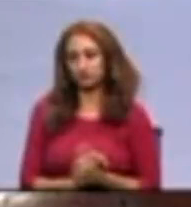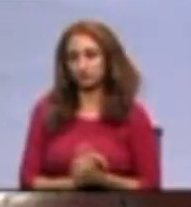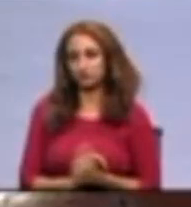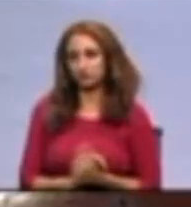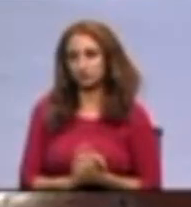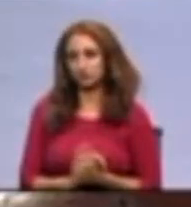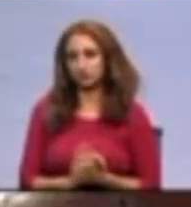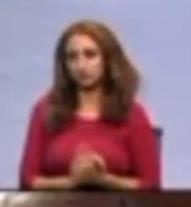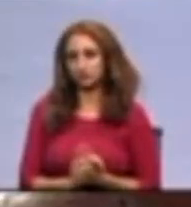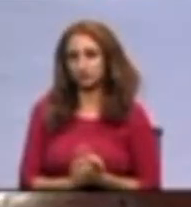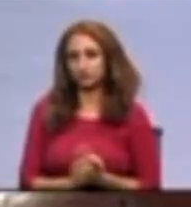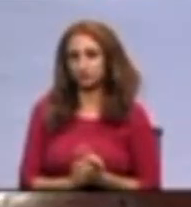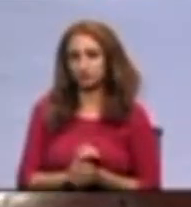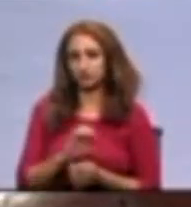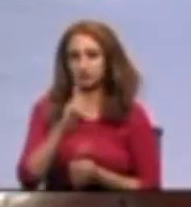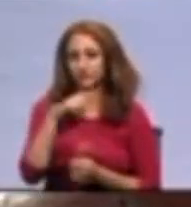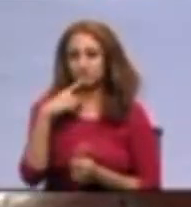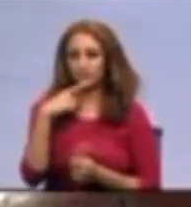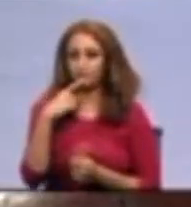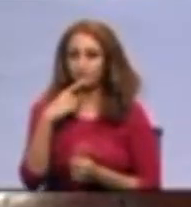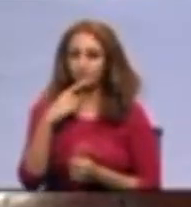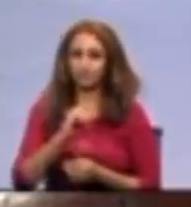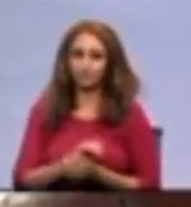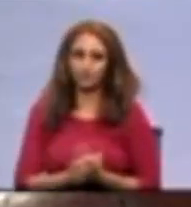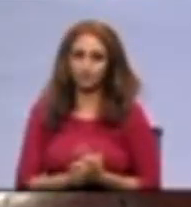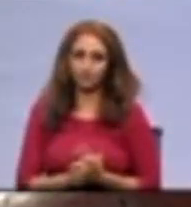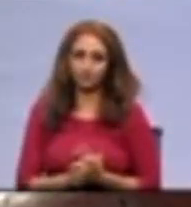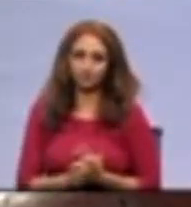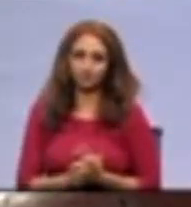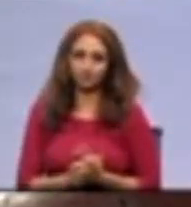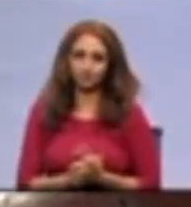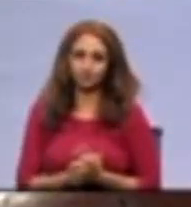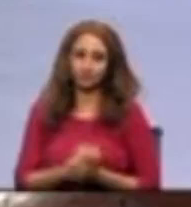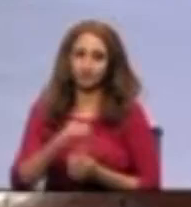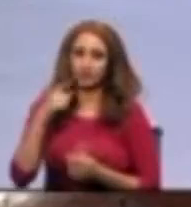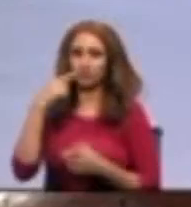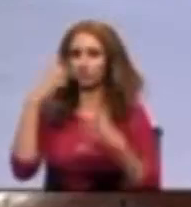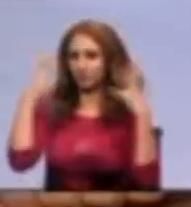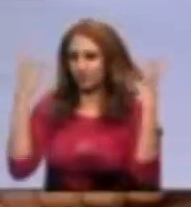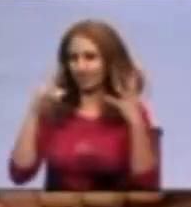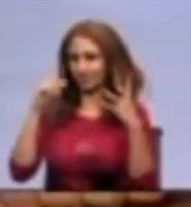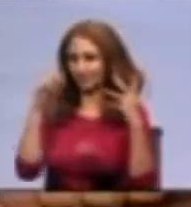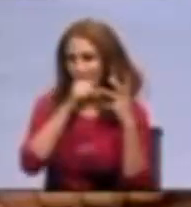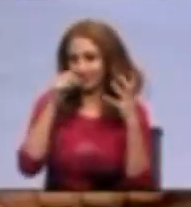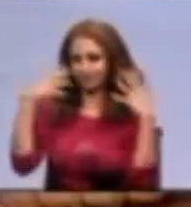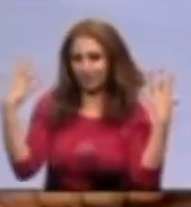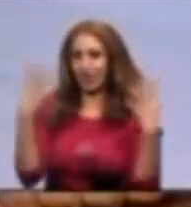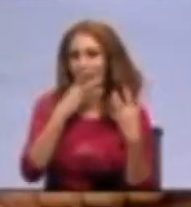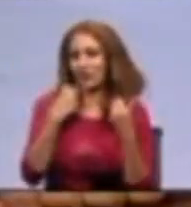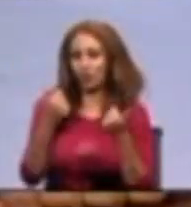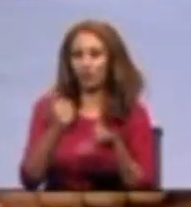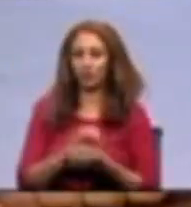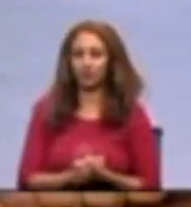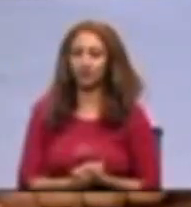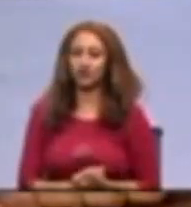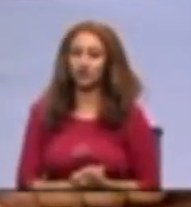عليها. بس بقى علاقتي بسبوحه كانت علاقه كتير حلوه. قالت لك ايه صباح